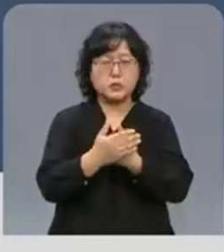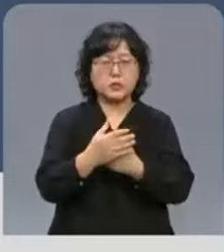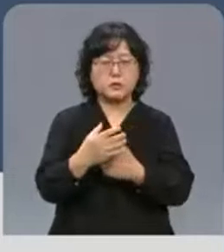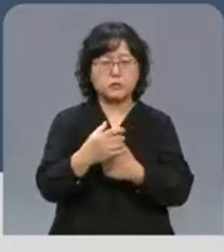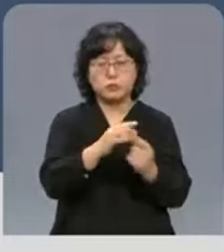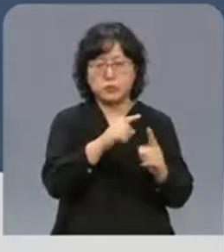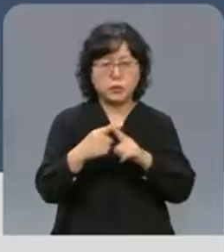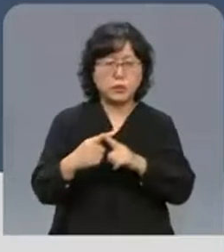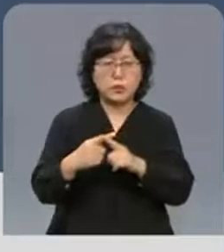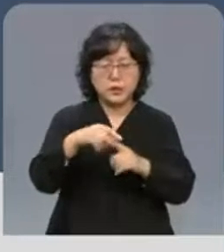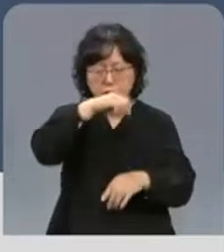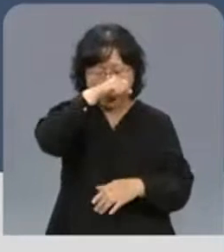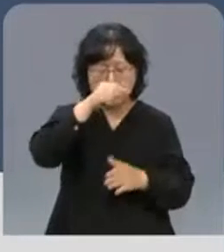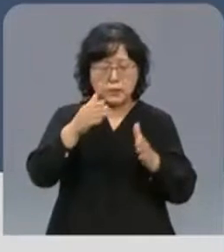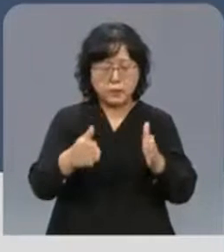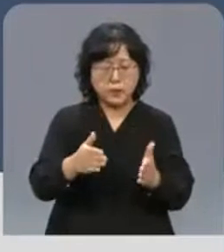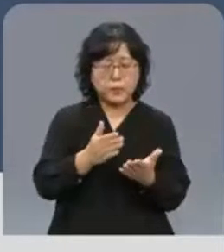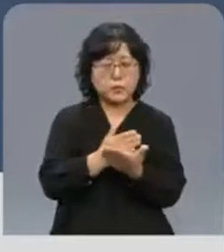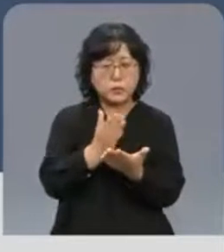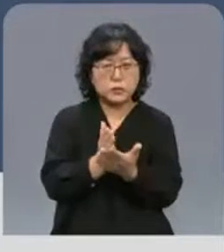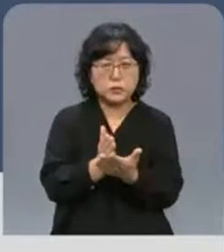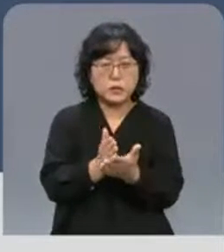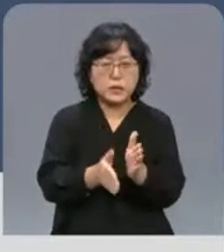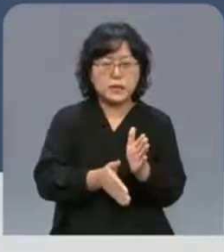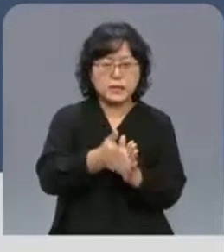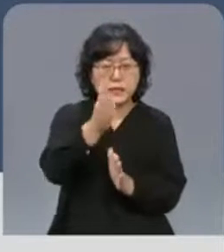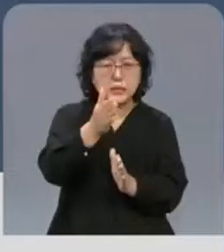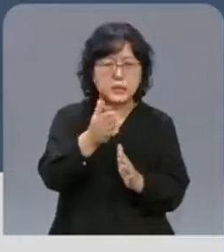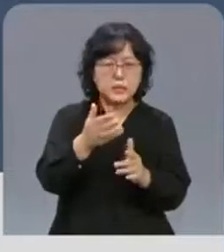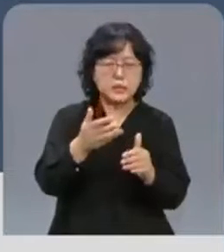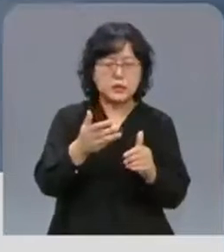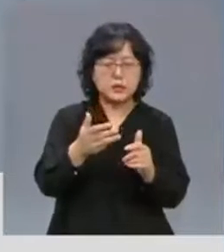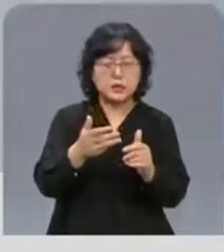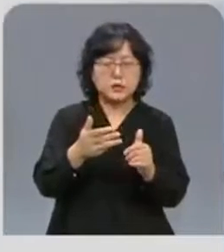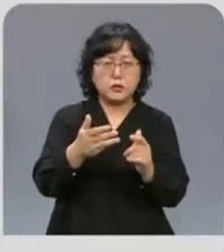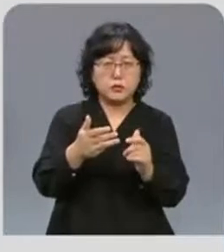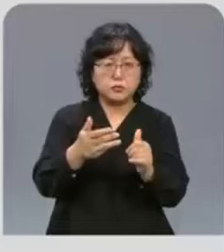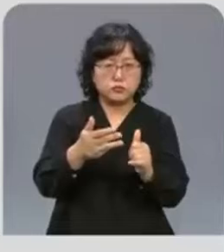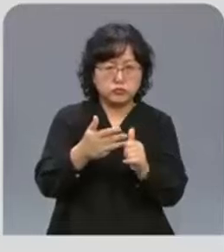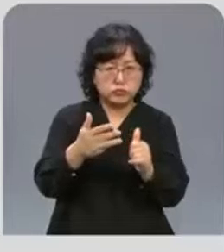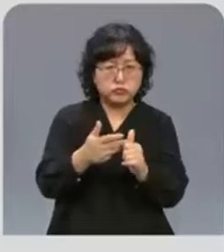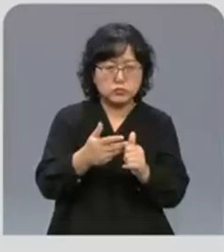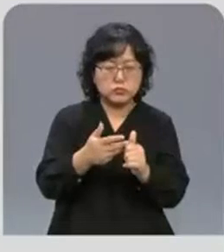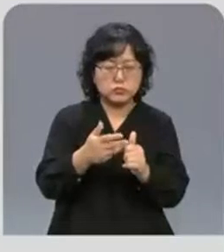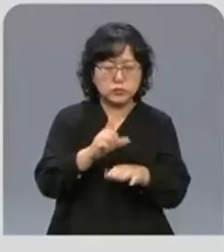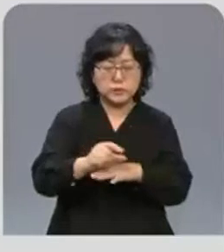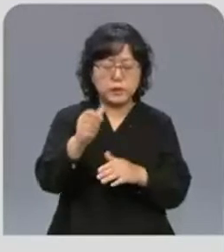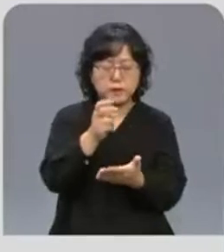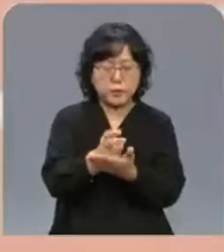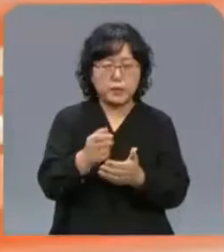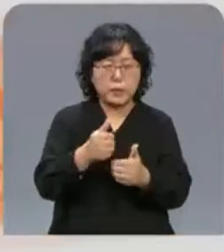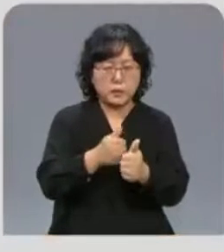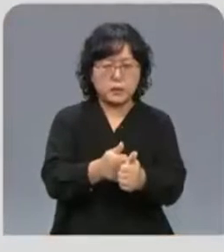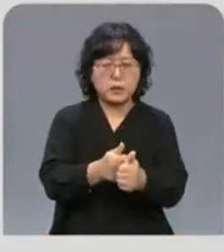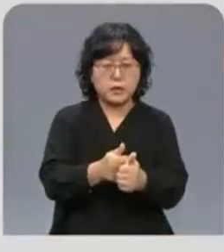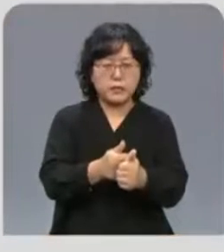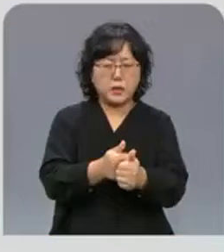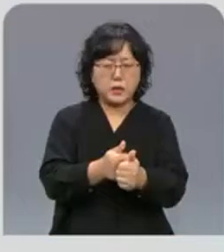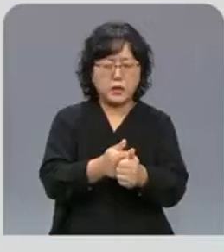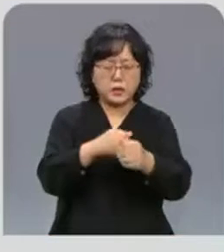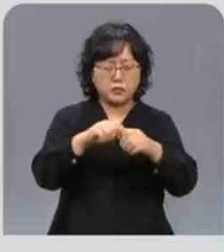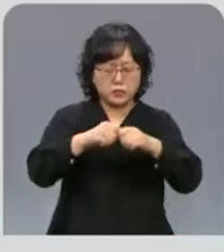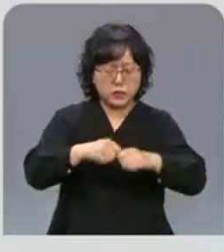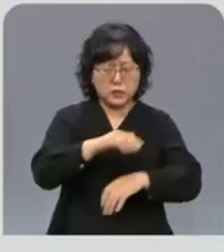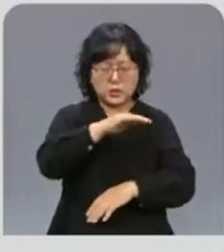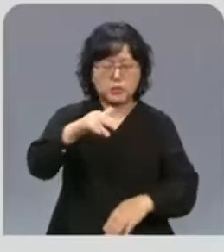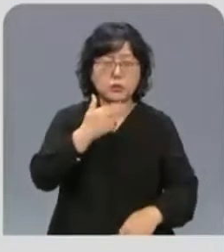예산 범위와 항목은 자치단체의 조례에 맞춰야 하는데 전남 11개 시군이 구체적인 기준조차